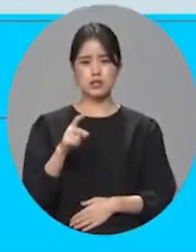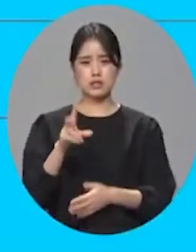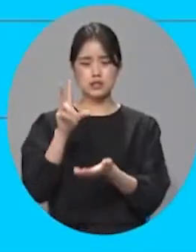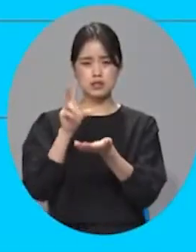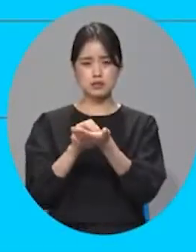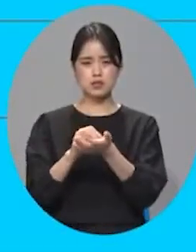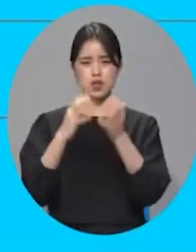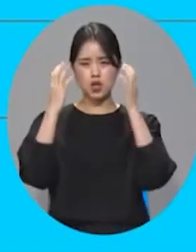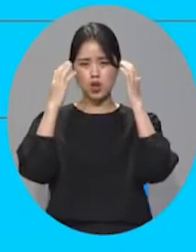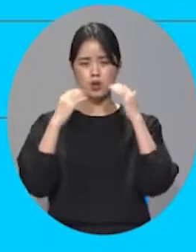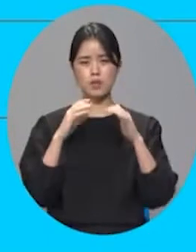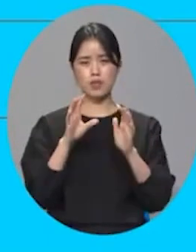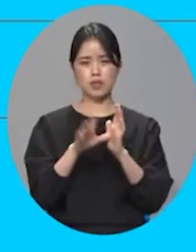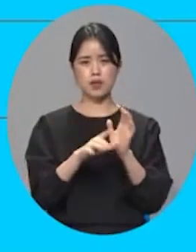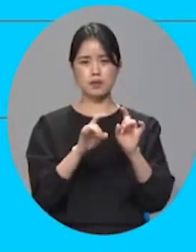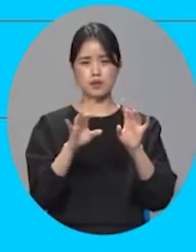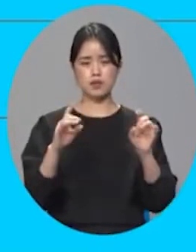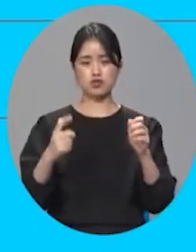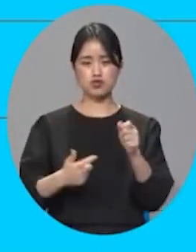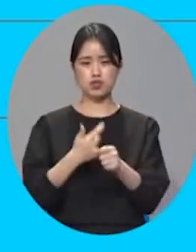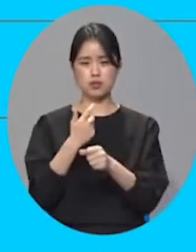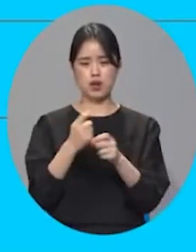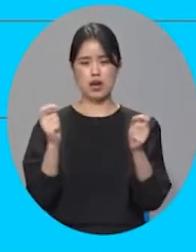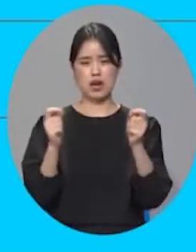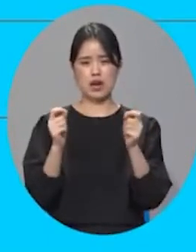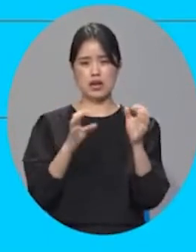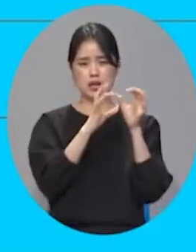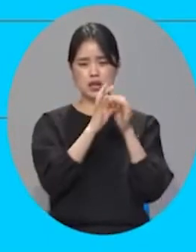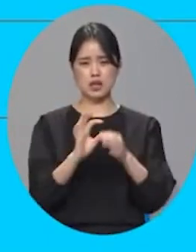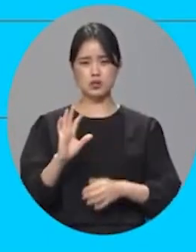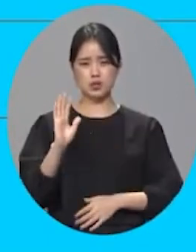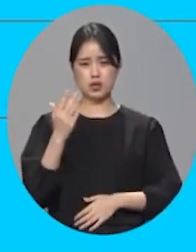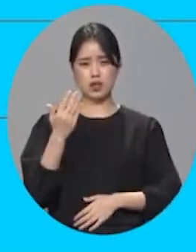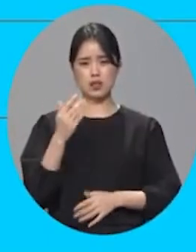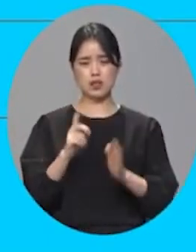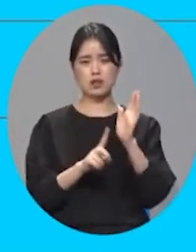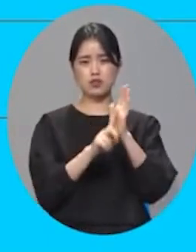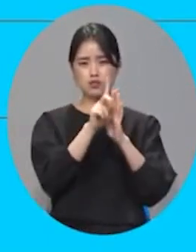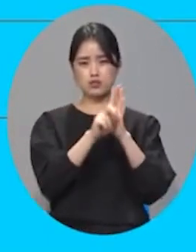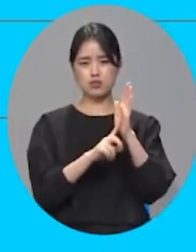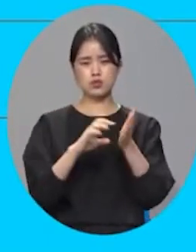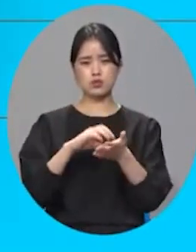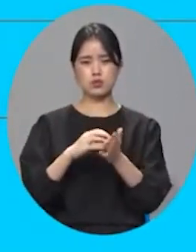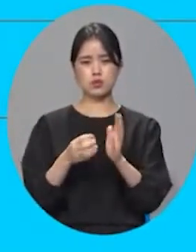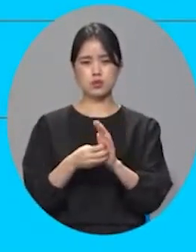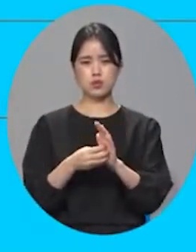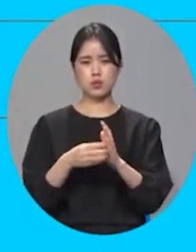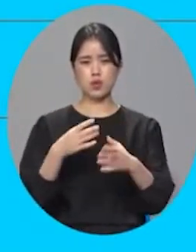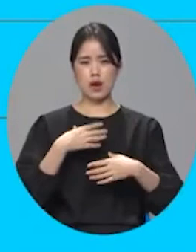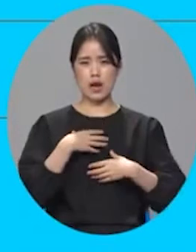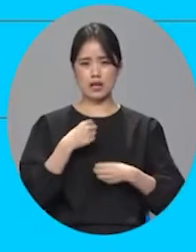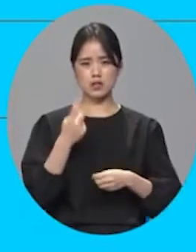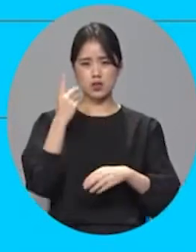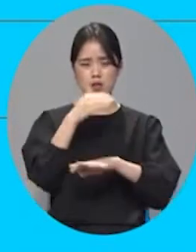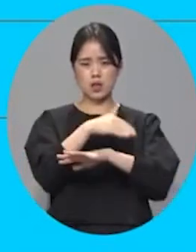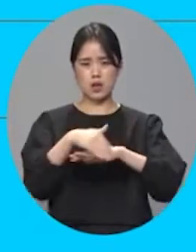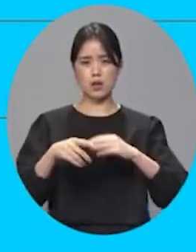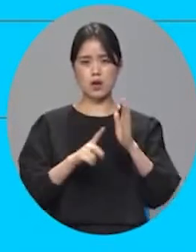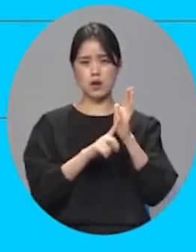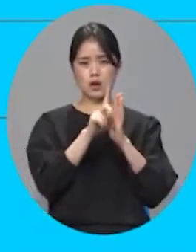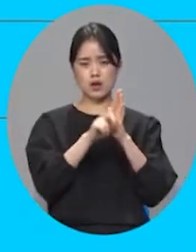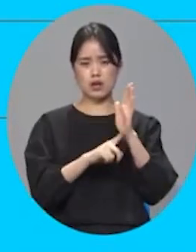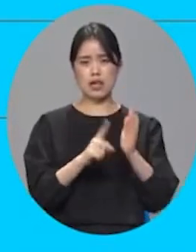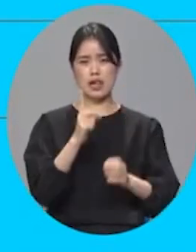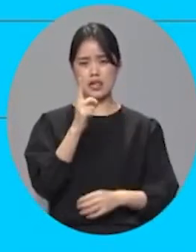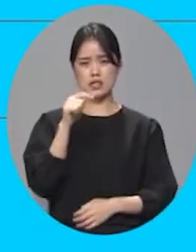여름철 마라 60년 가까이 지속돼 온 홍수 기재한 수입니다 댐 안전을 담보하는 계획 홍수위 와는 불과